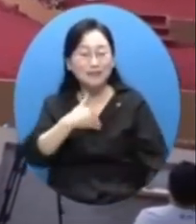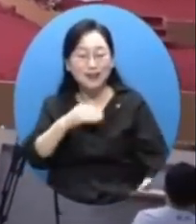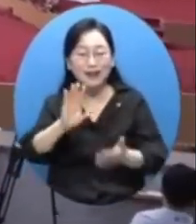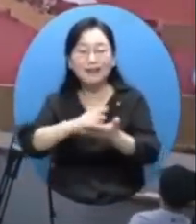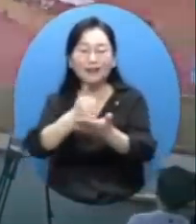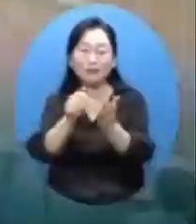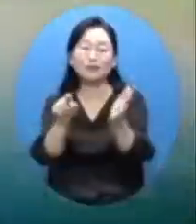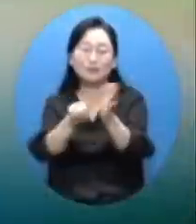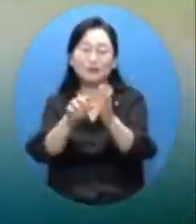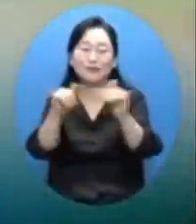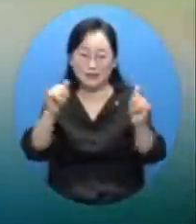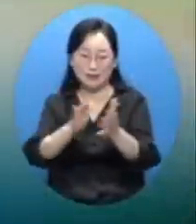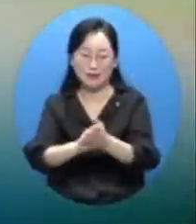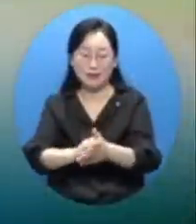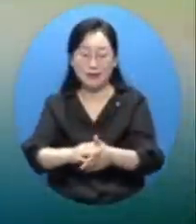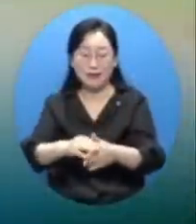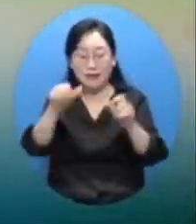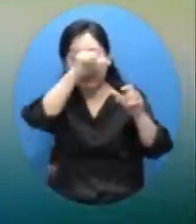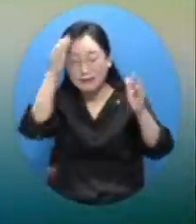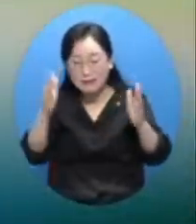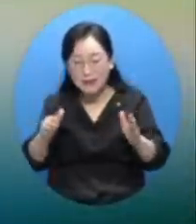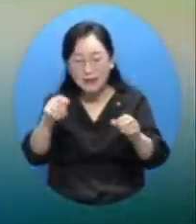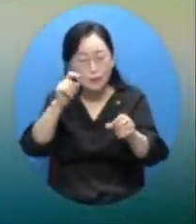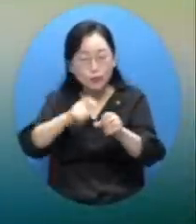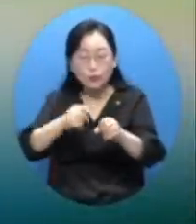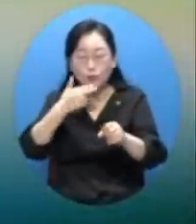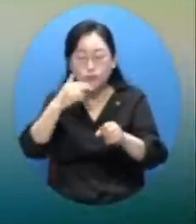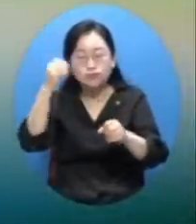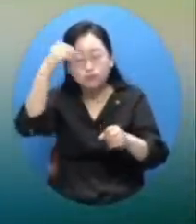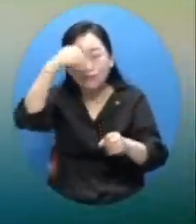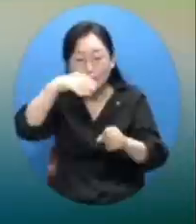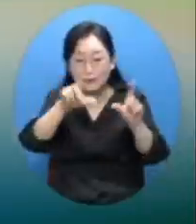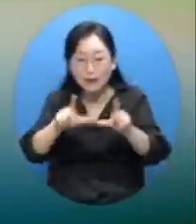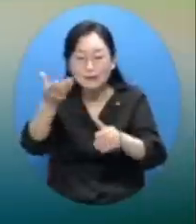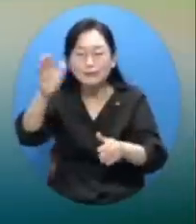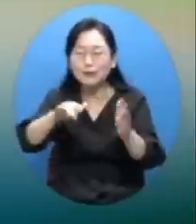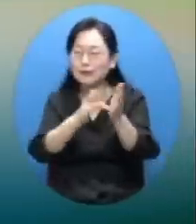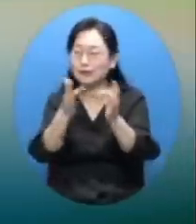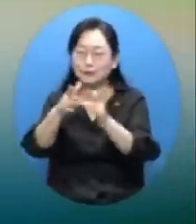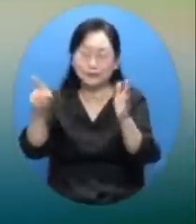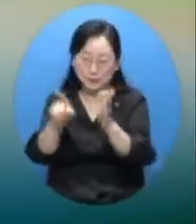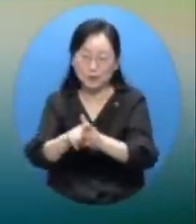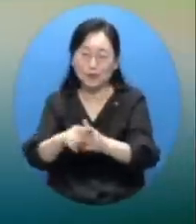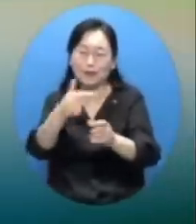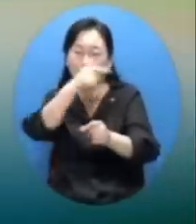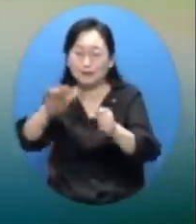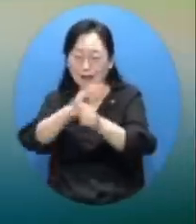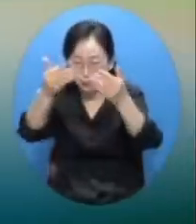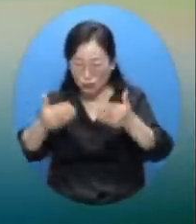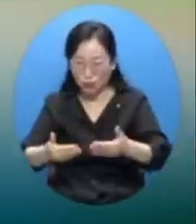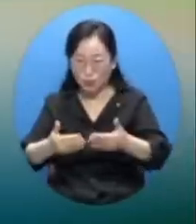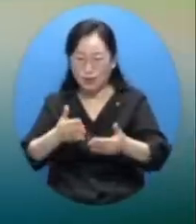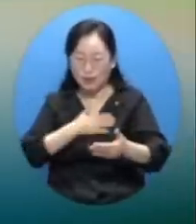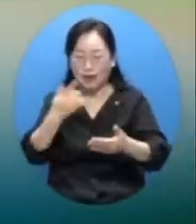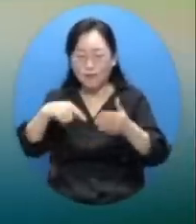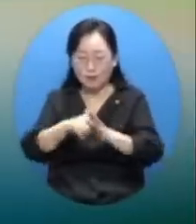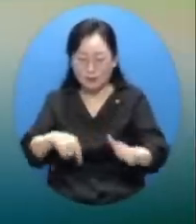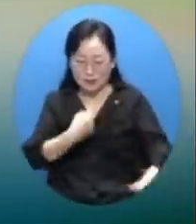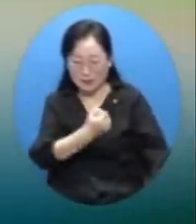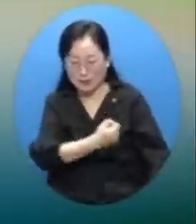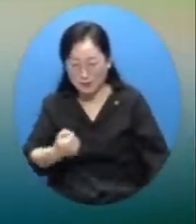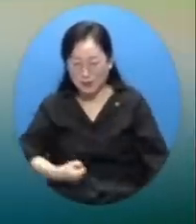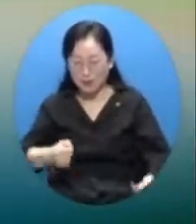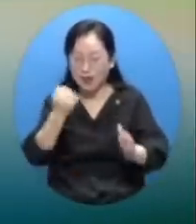그리스도인이다. 인생에 목적도 없이 살던 나에게 예수님이 오셔서 큰 사랑을 부어주셨다. 나를 위하여 자기를 희생하여